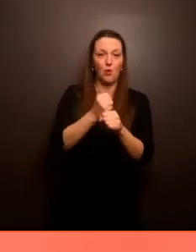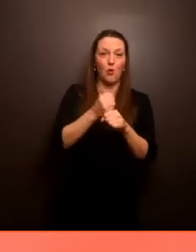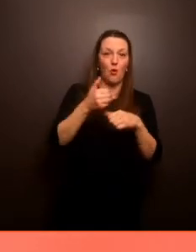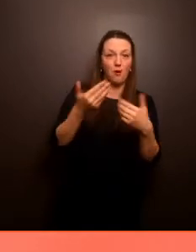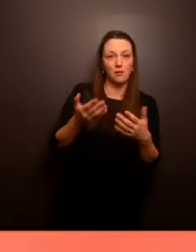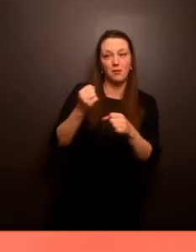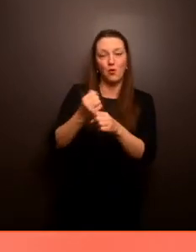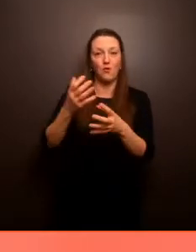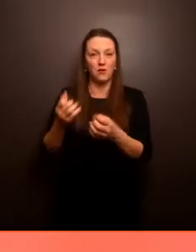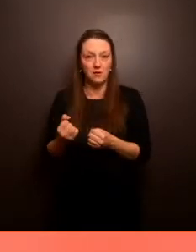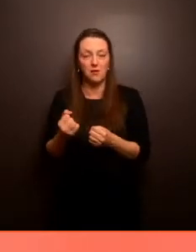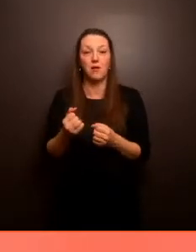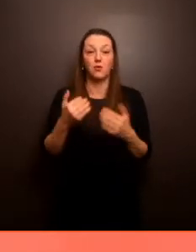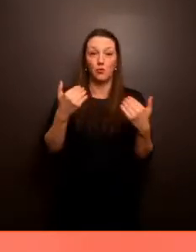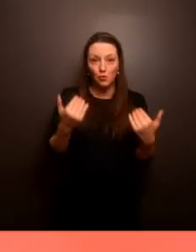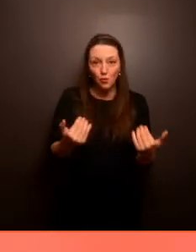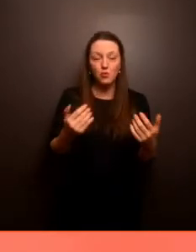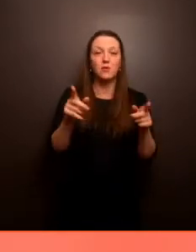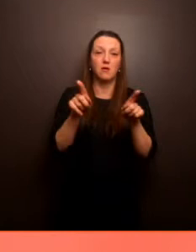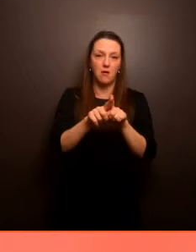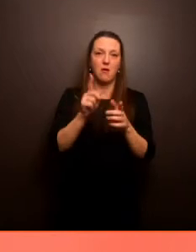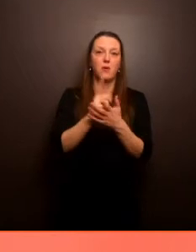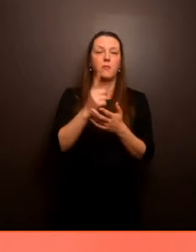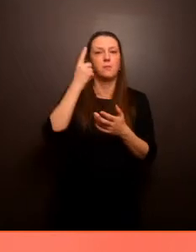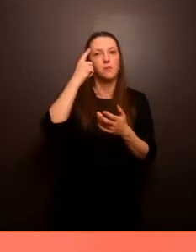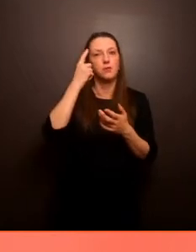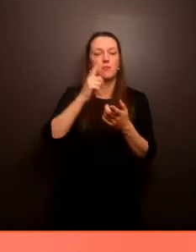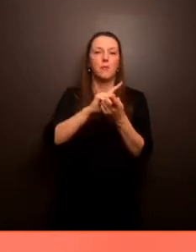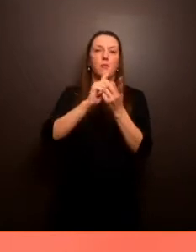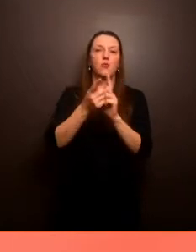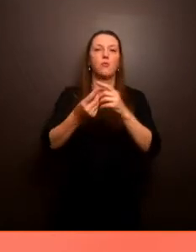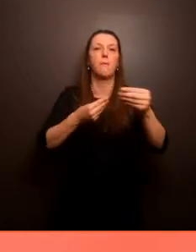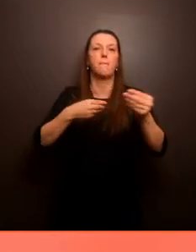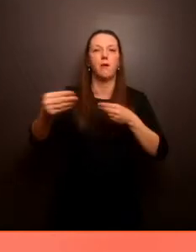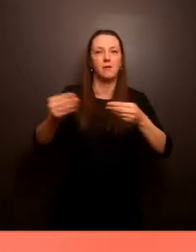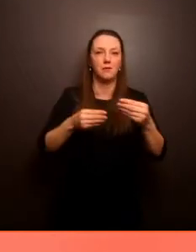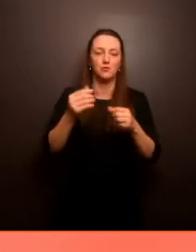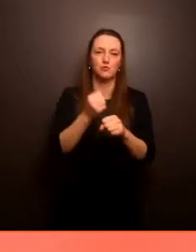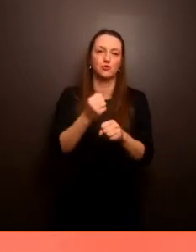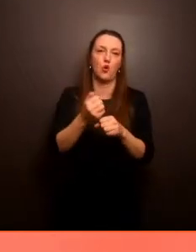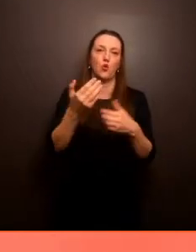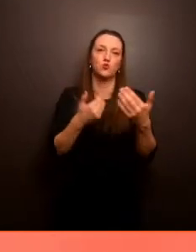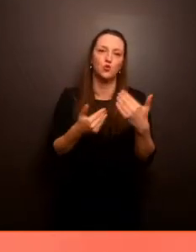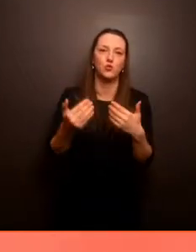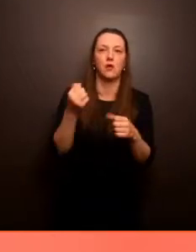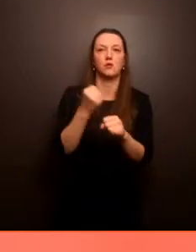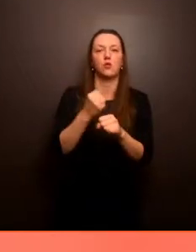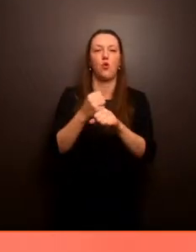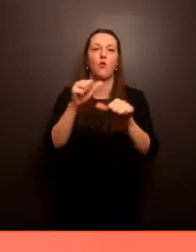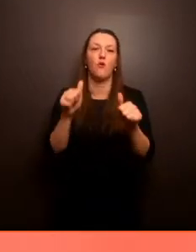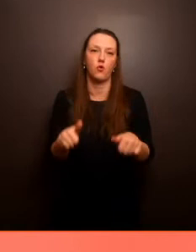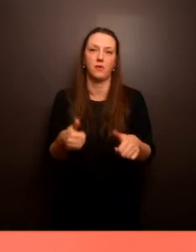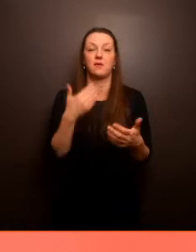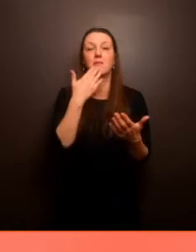Ja räägime siin kindlasti sellistest painlikest töösuhetest, räägime painlikest töövormidest, nagu